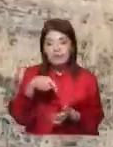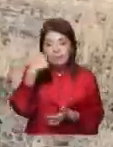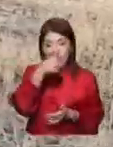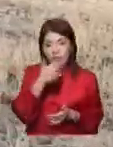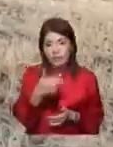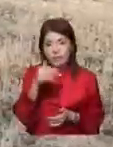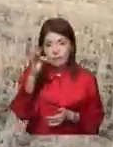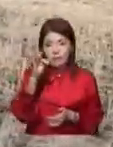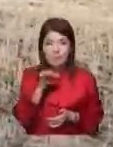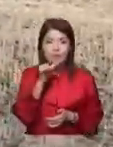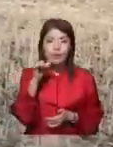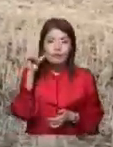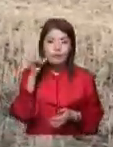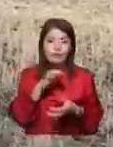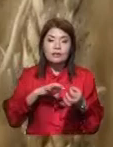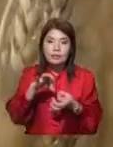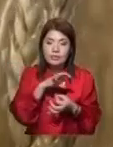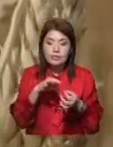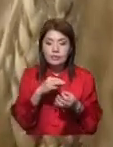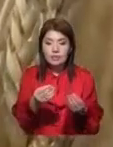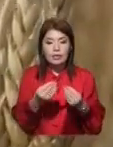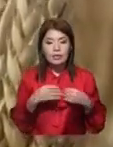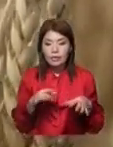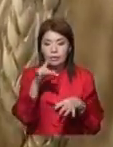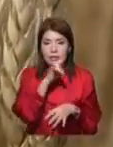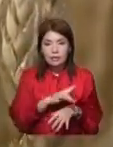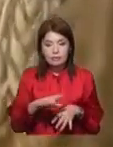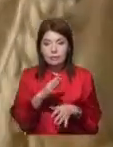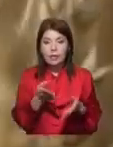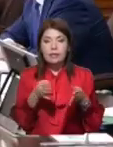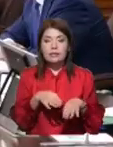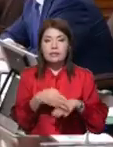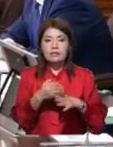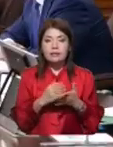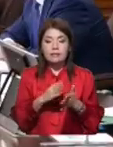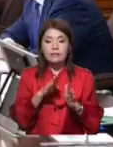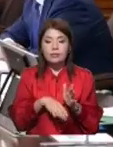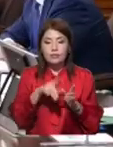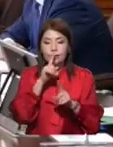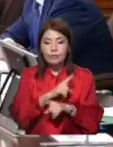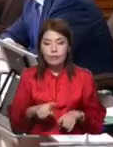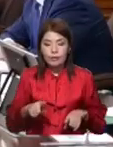И прошлогодние излишки как раз не дадут казахстанцам остаться без хлеба.